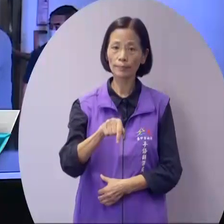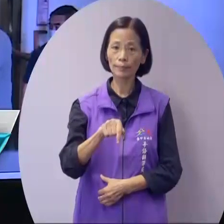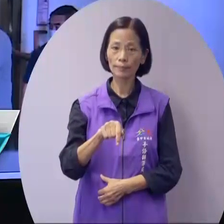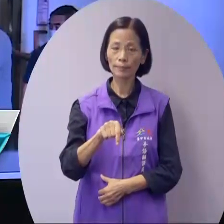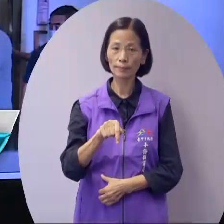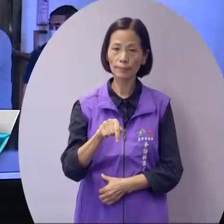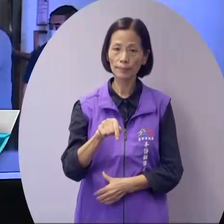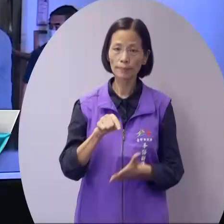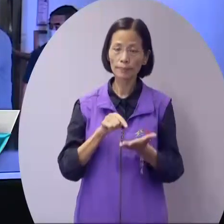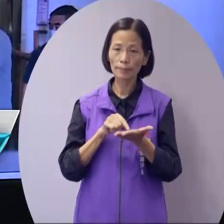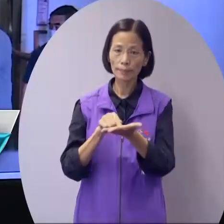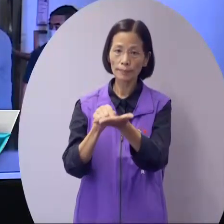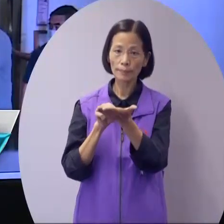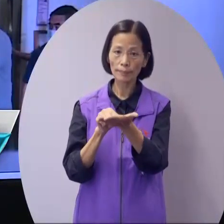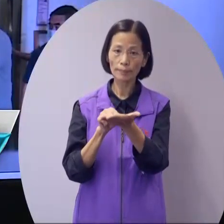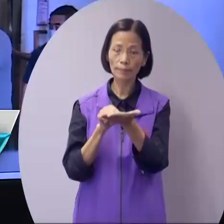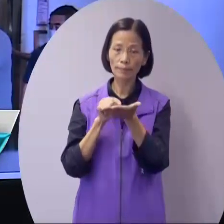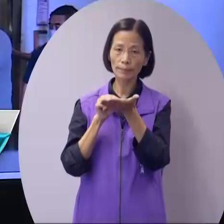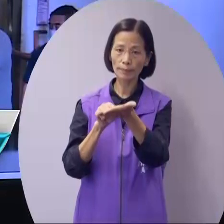已经